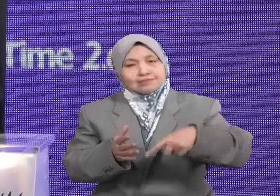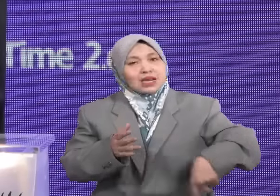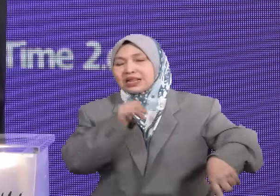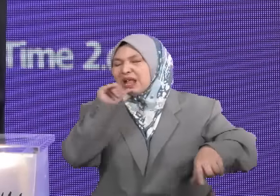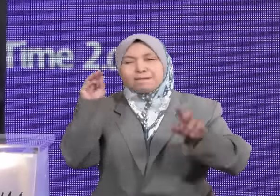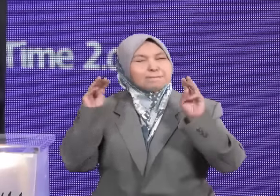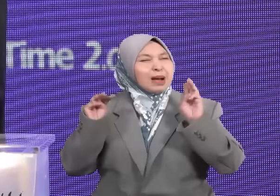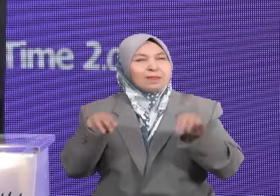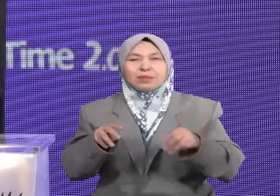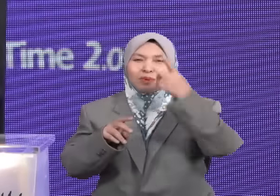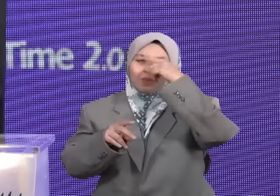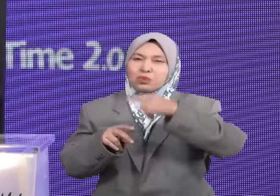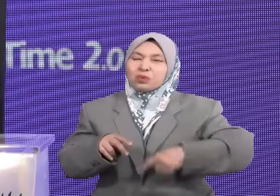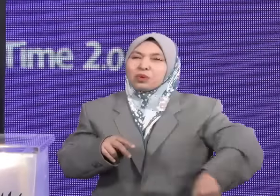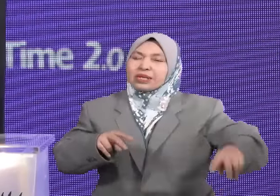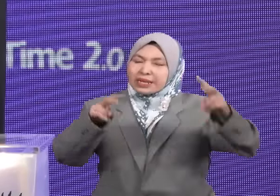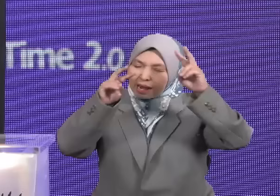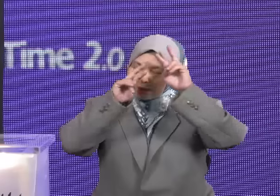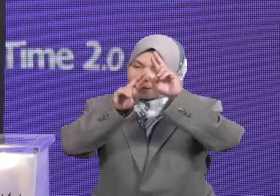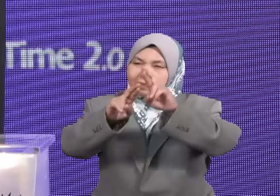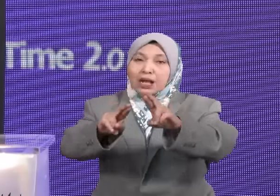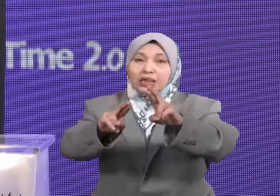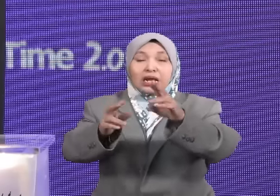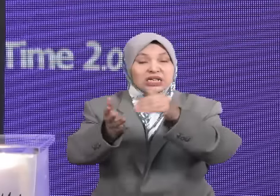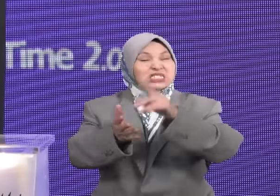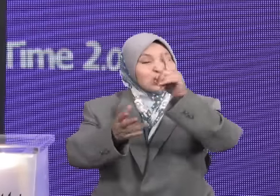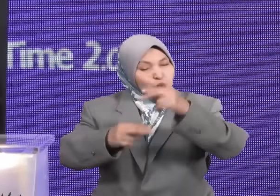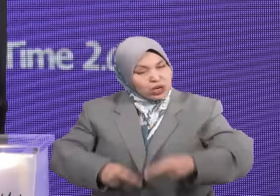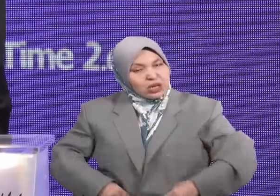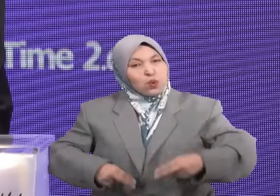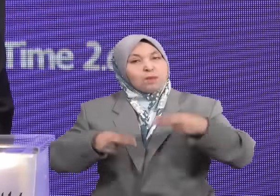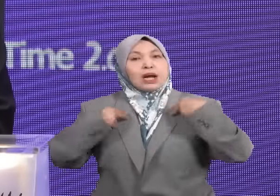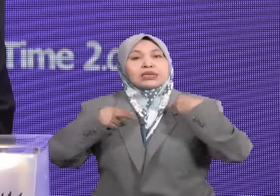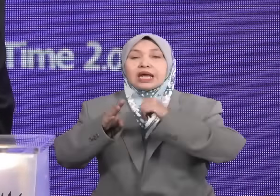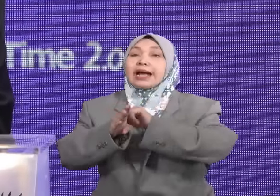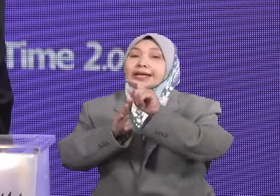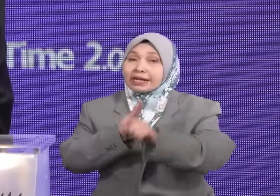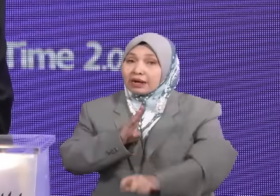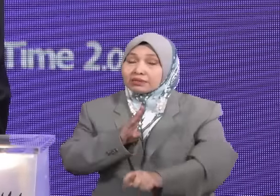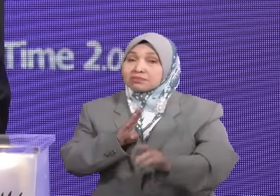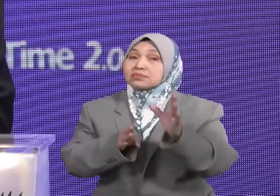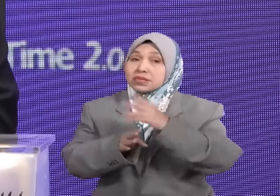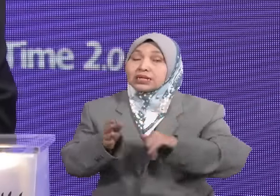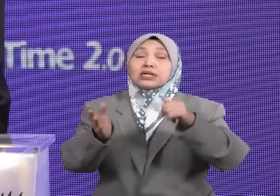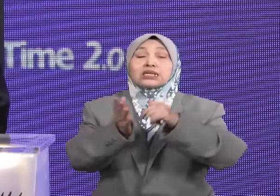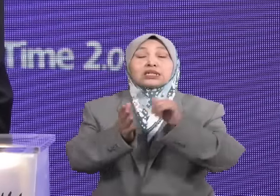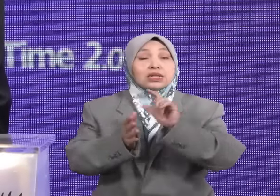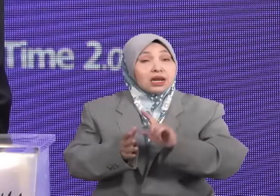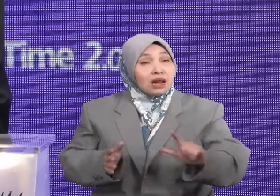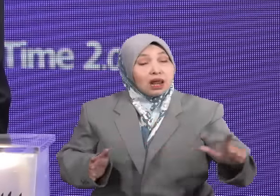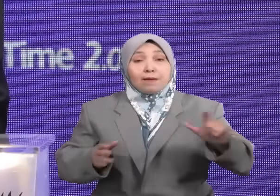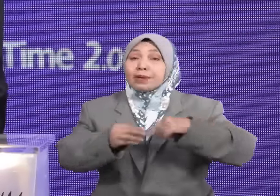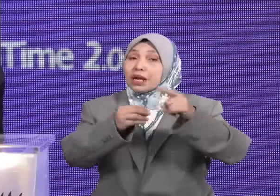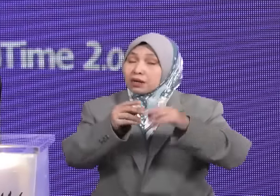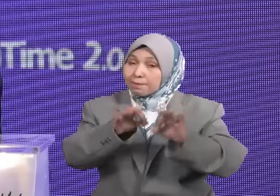mampu untuk menghargai satu lagi kehidupan, iaitu kehidupan di akhirat. Dan inilah, ya, inilah perkara